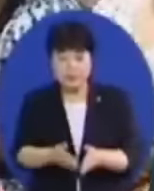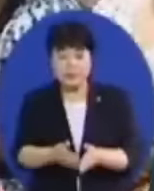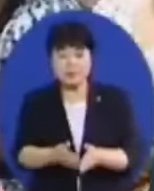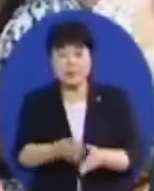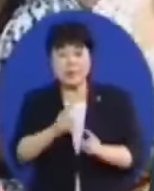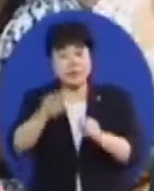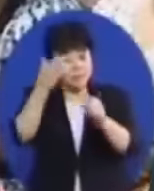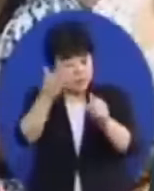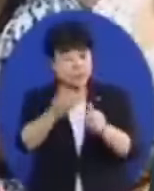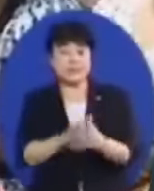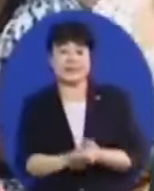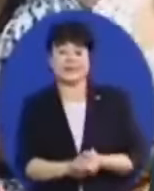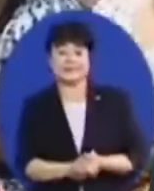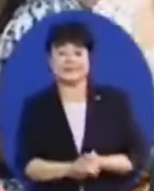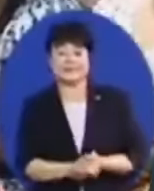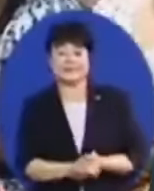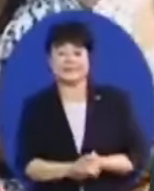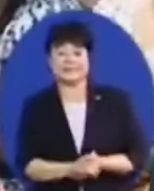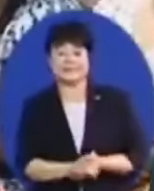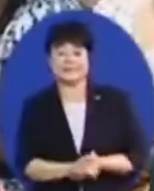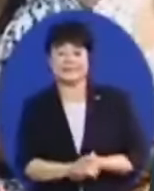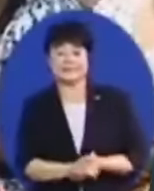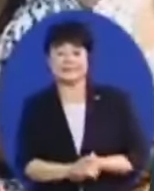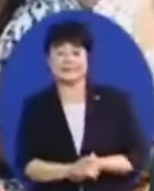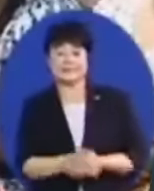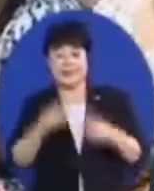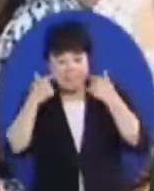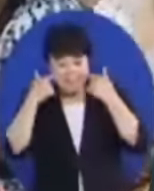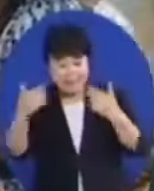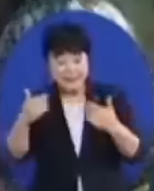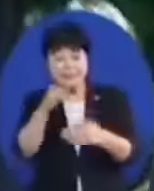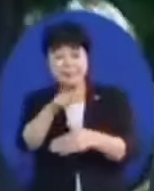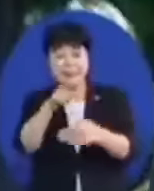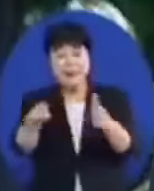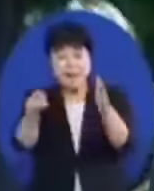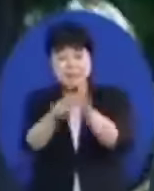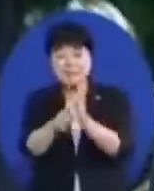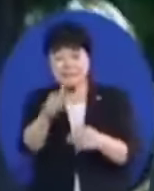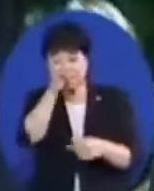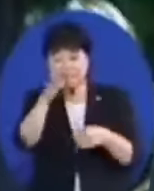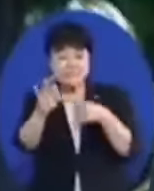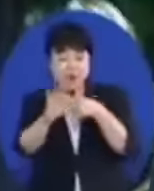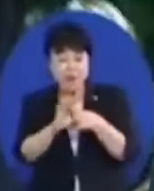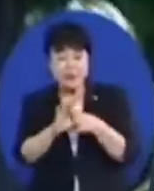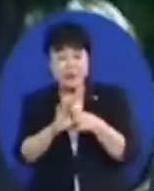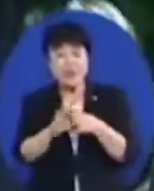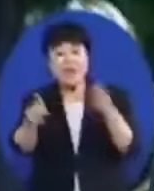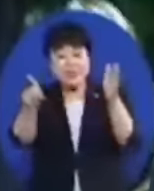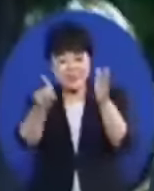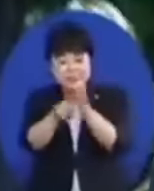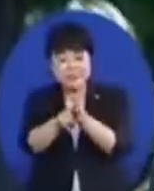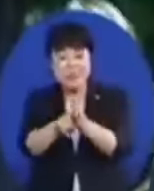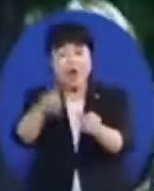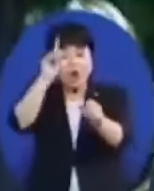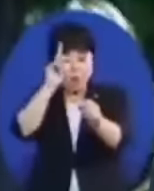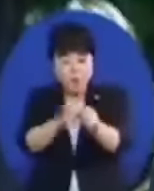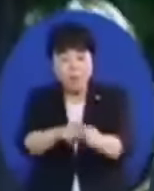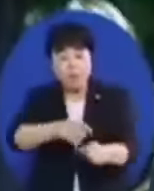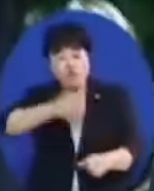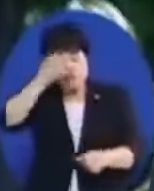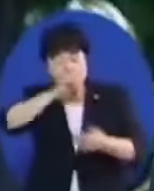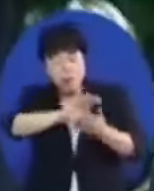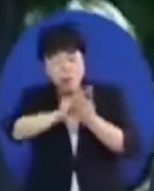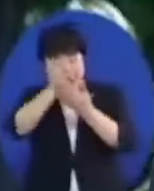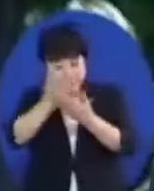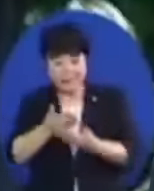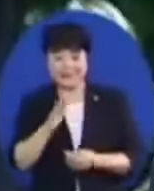여러분에게 말씀해 주시는 것입니다. 반드시 우리가 마음에 믿음이 있으면 그 믿음이 목표 있는 꿈으로 변화되어야